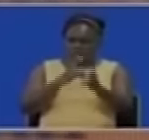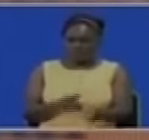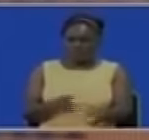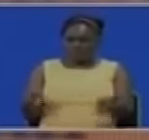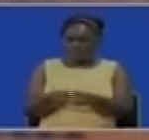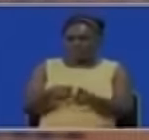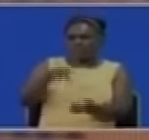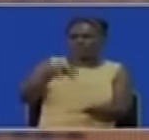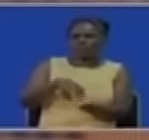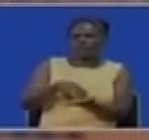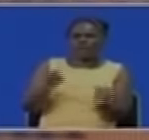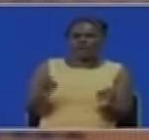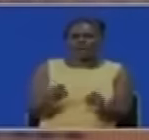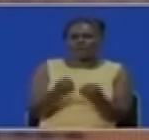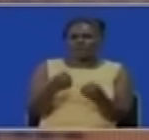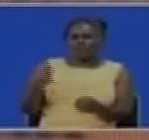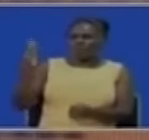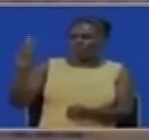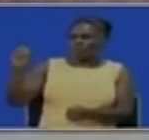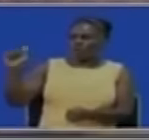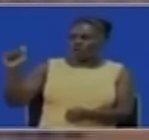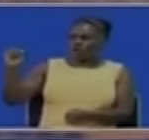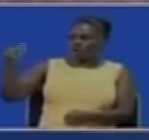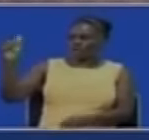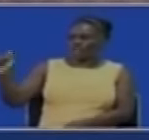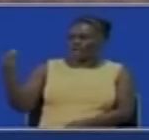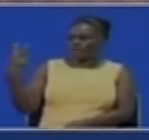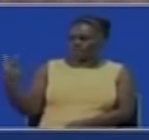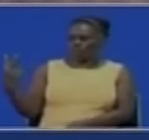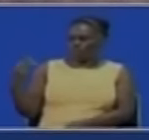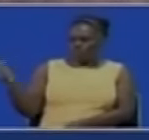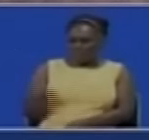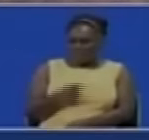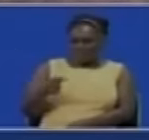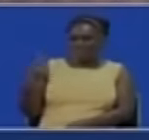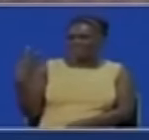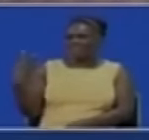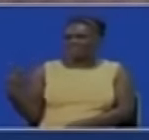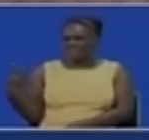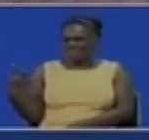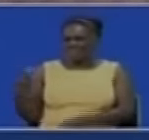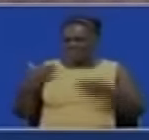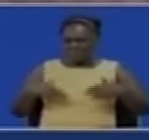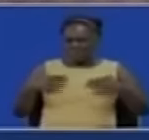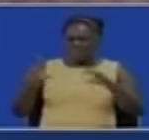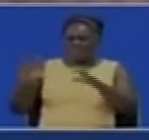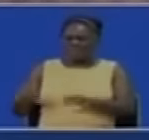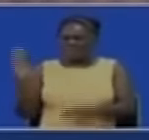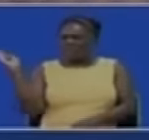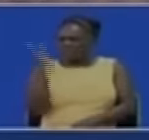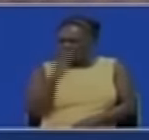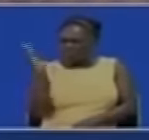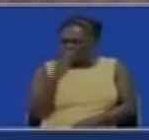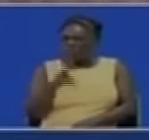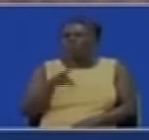sawia na hiyo inashuhudiwa katika mtaa wa Umoja tu, ambapo kwa zaidi ya miezi mitatu wakazi wanaendelea kuishi na harufu ya maji